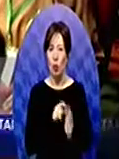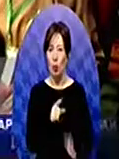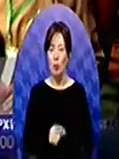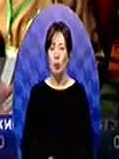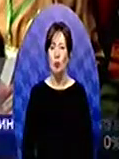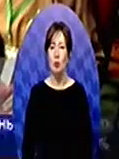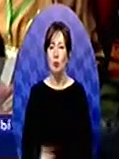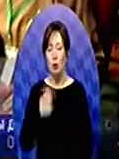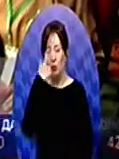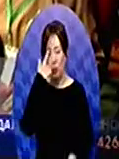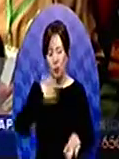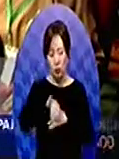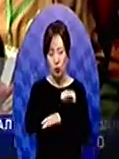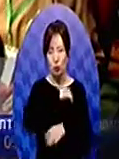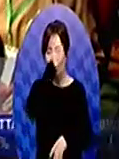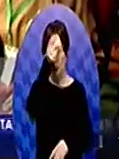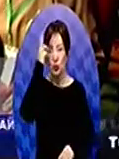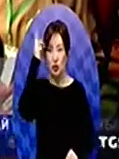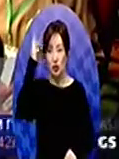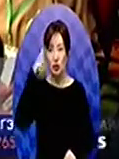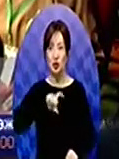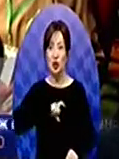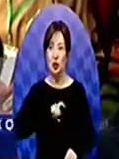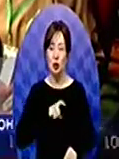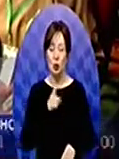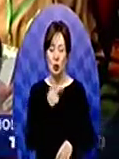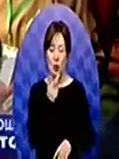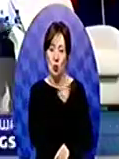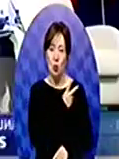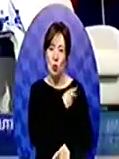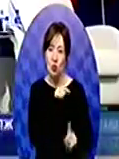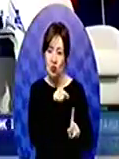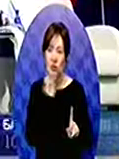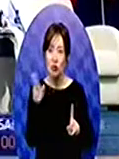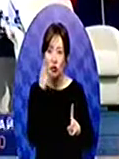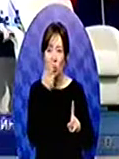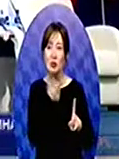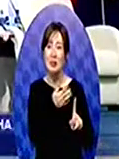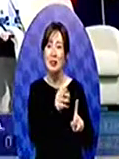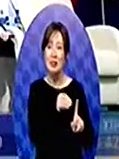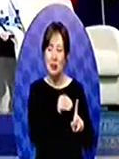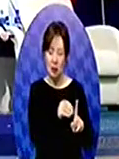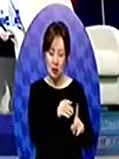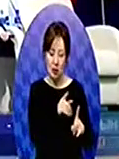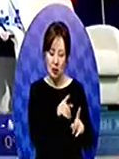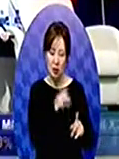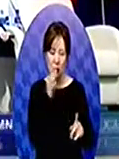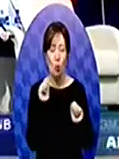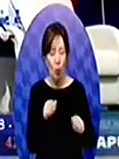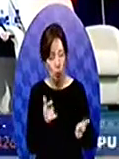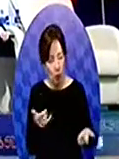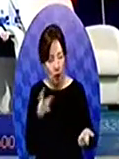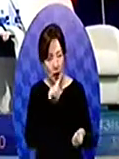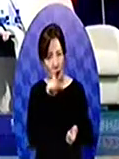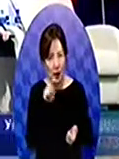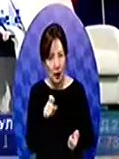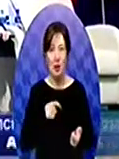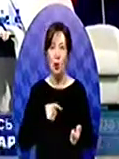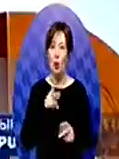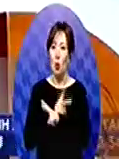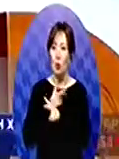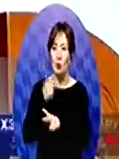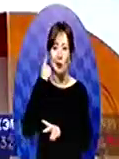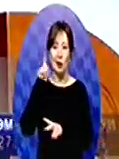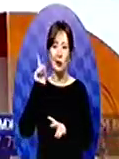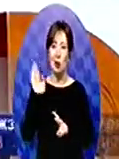Монгол улсын ерөнхийлөгчийн эрх үүргийг тодорхой болгох, хууль санаачлах эрхгүй болгох, зарлаг гаргаж засгийн газарт чиглэл өгдөггүй